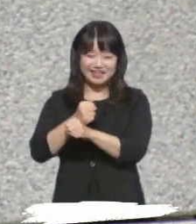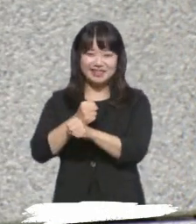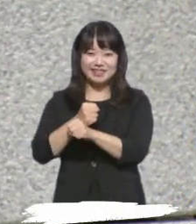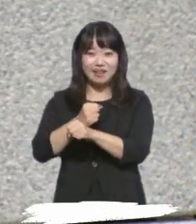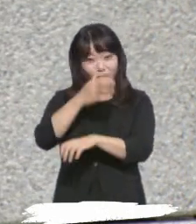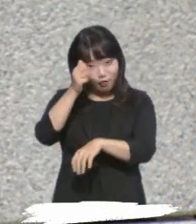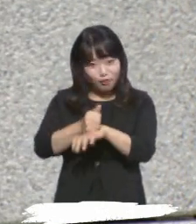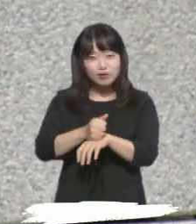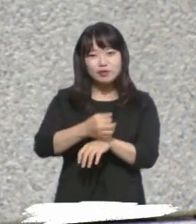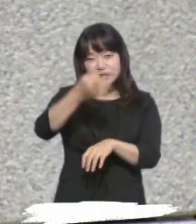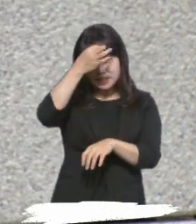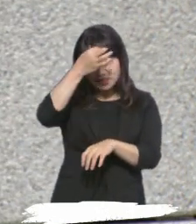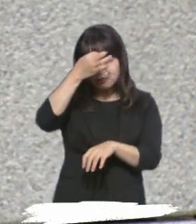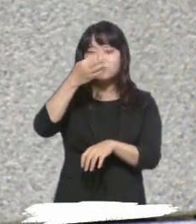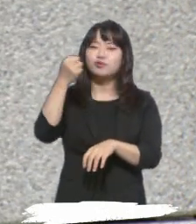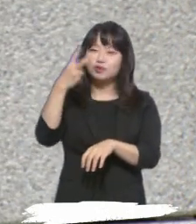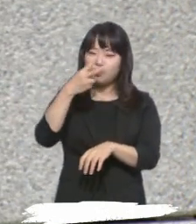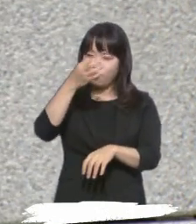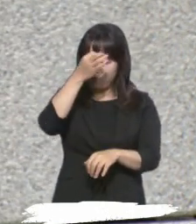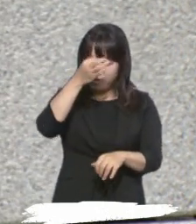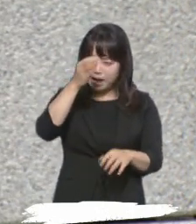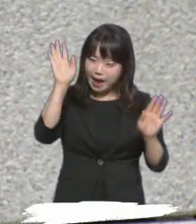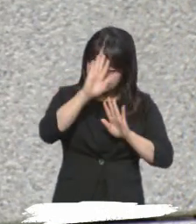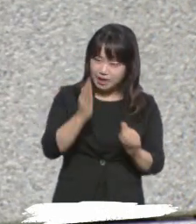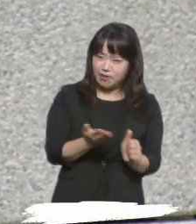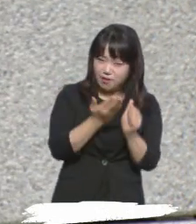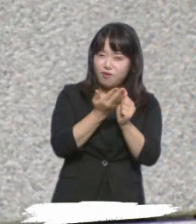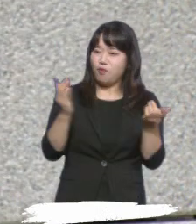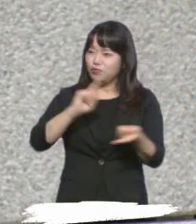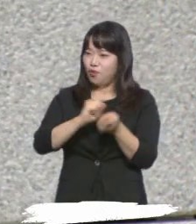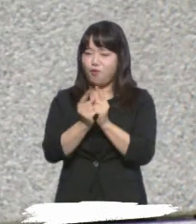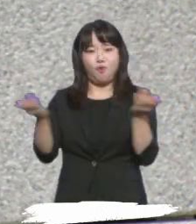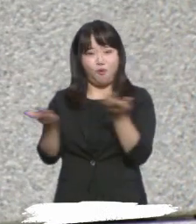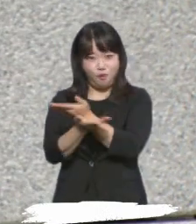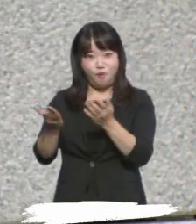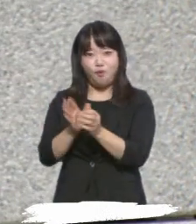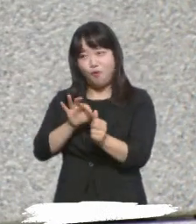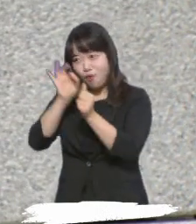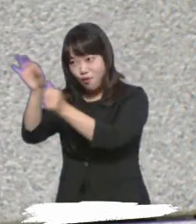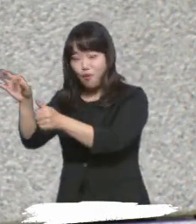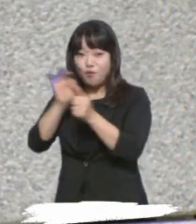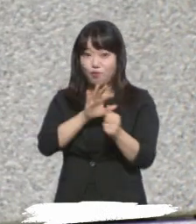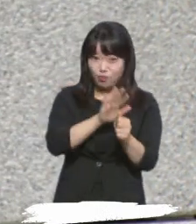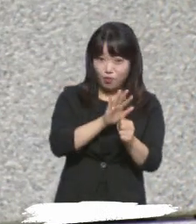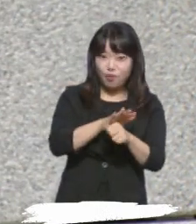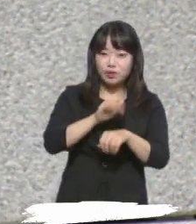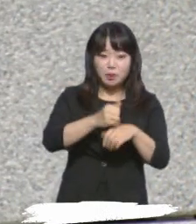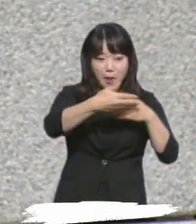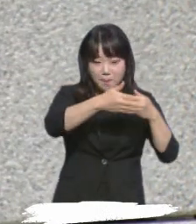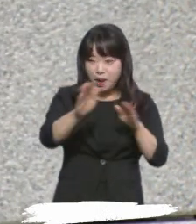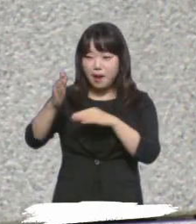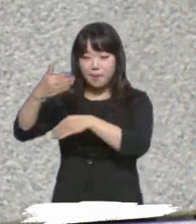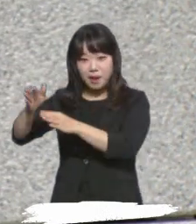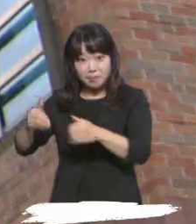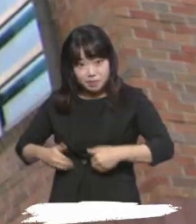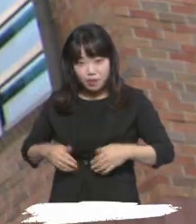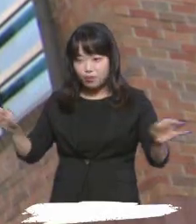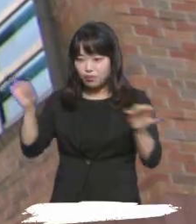하면서 인적 교류들, 그러니까 전문 인력을 좀 교류하고 그다음에 반도체에 필요한 공간들을